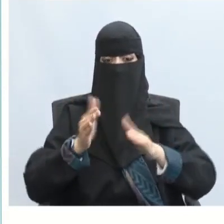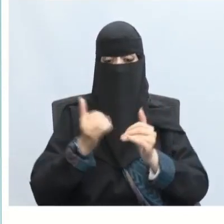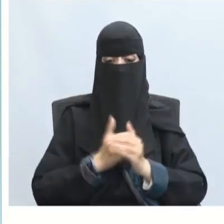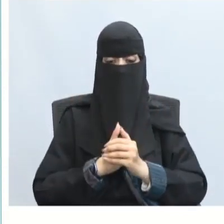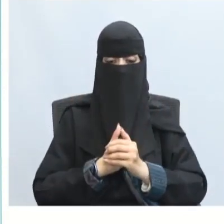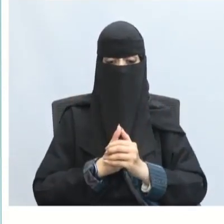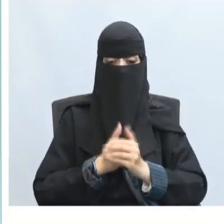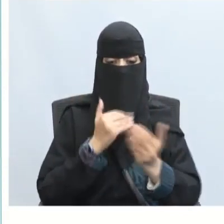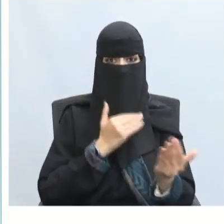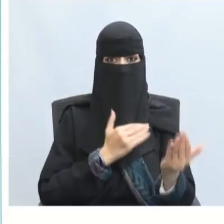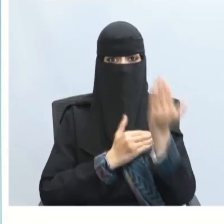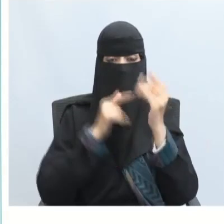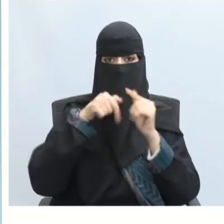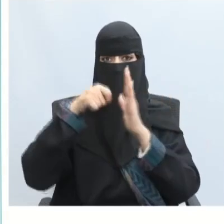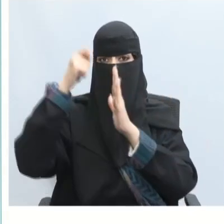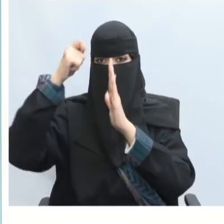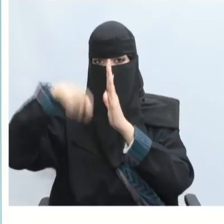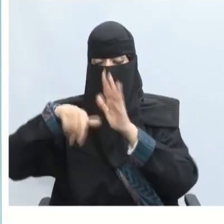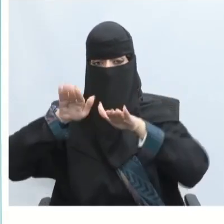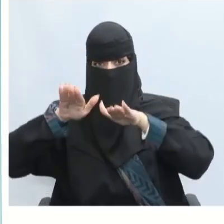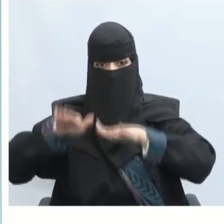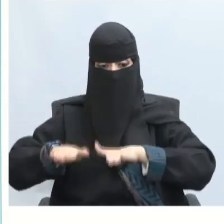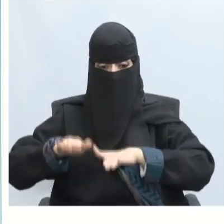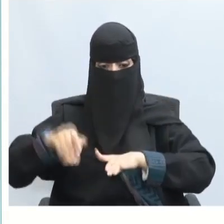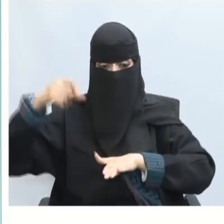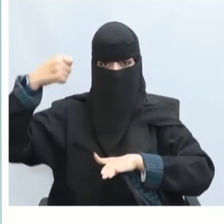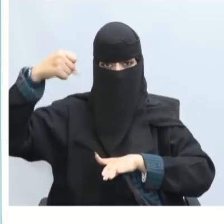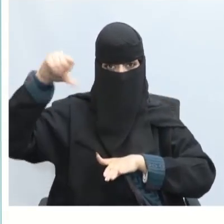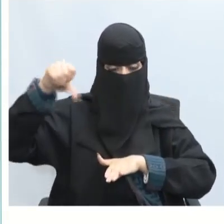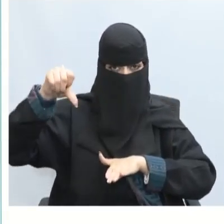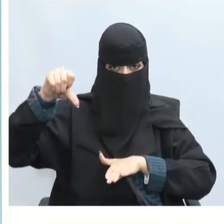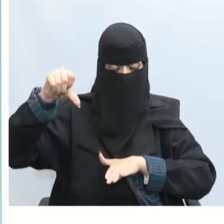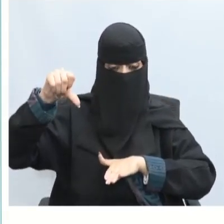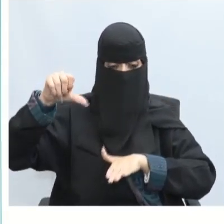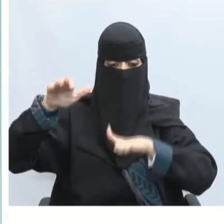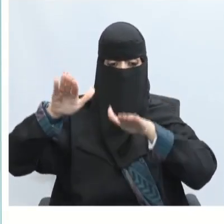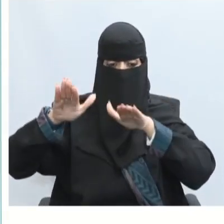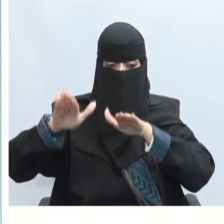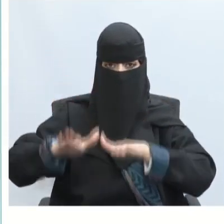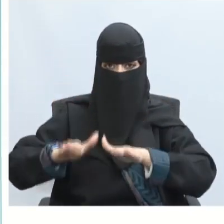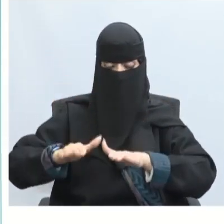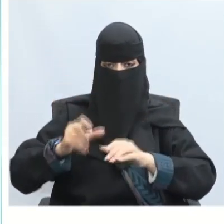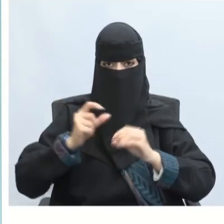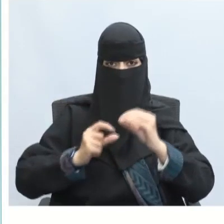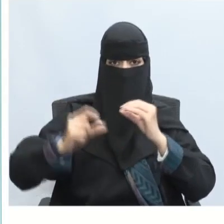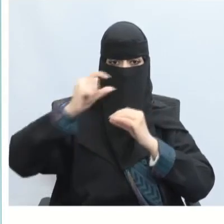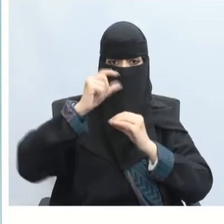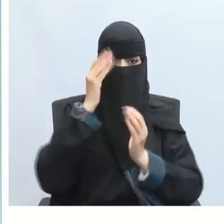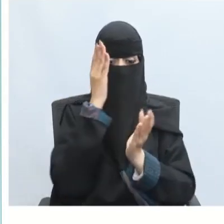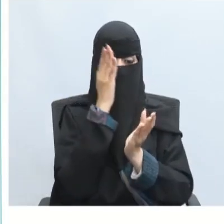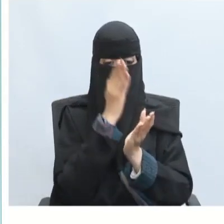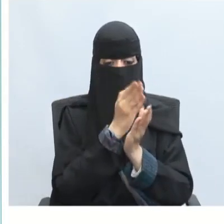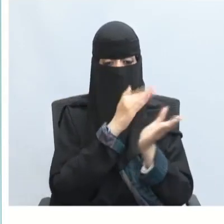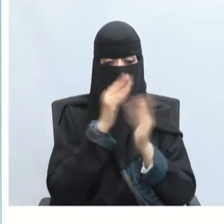مفصل اداه الاصدار اما قرار مجلس الوزراء او مجلس